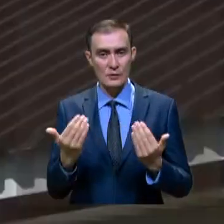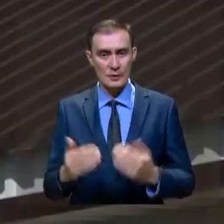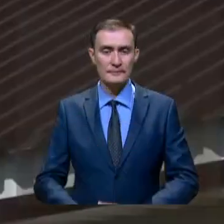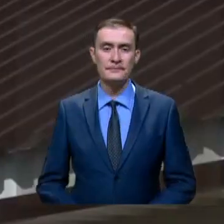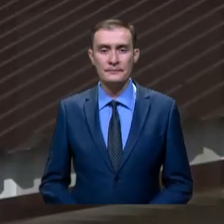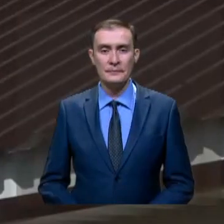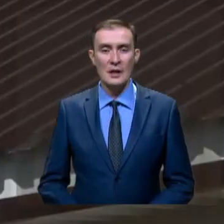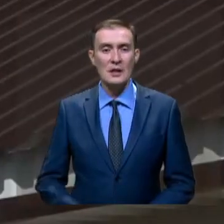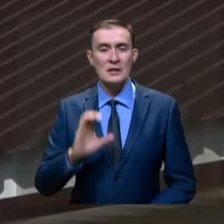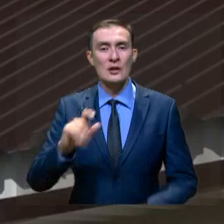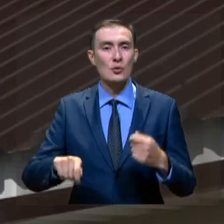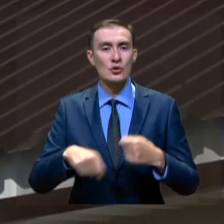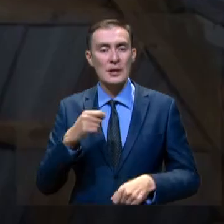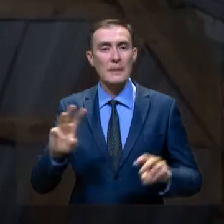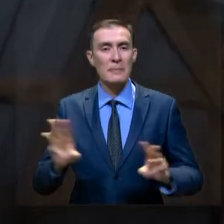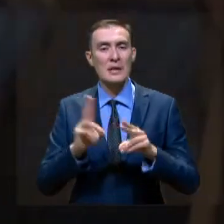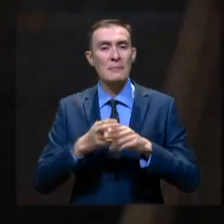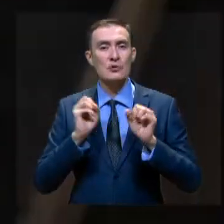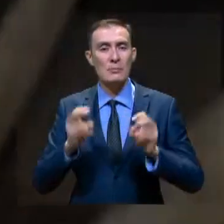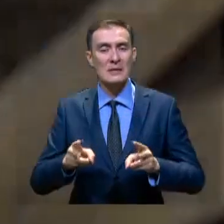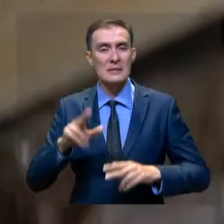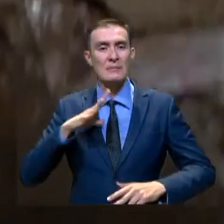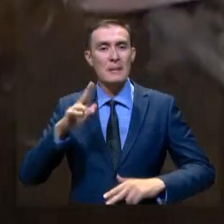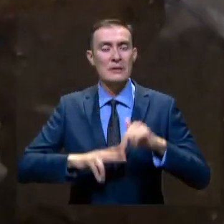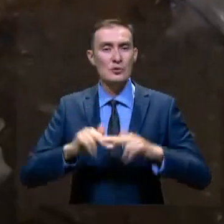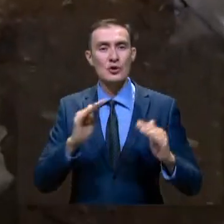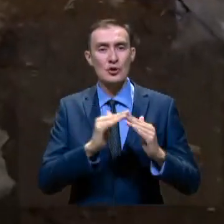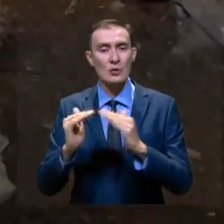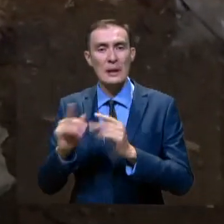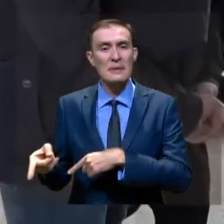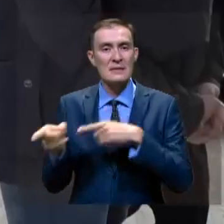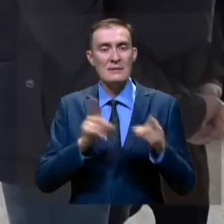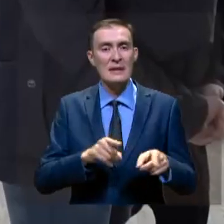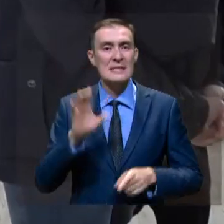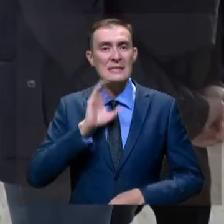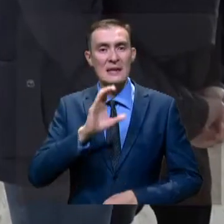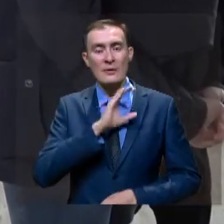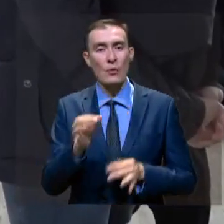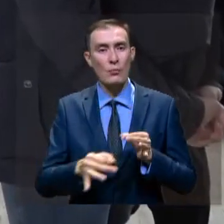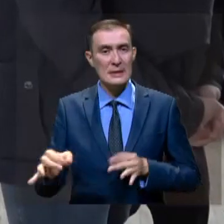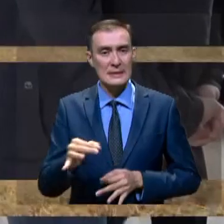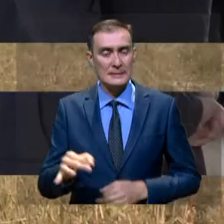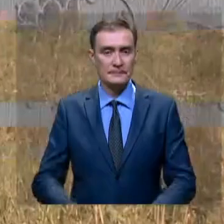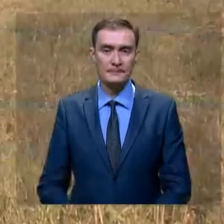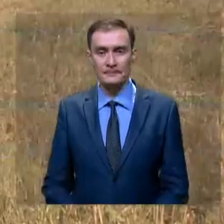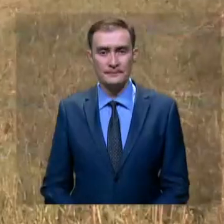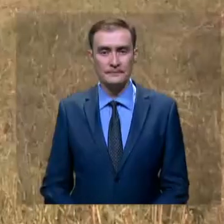Горят новые дома. С нарушением пожарной безопасности построили жилье для переселенцев на севере страны.